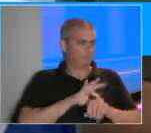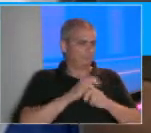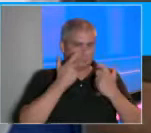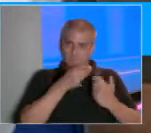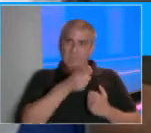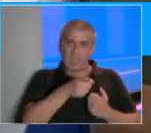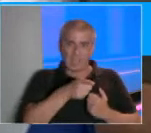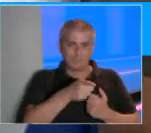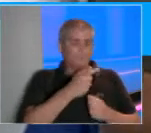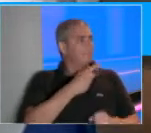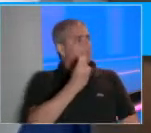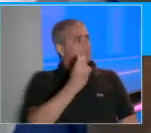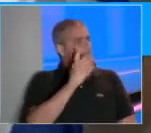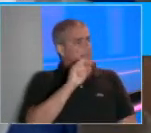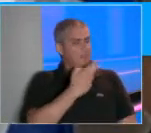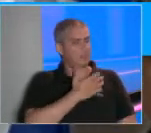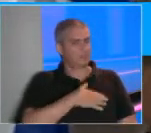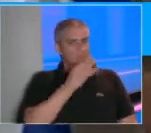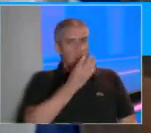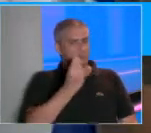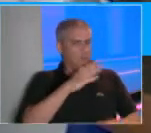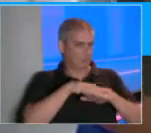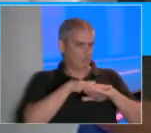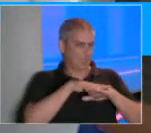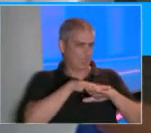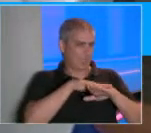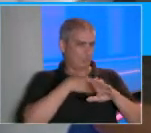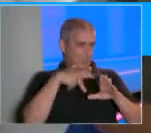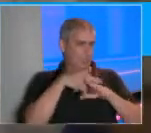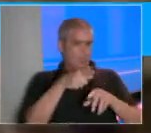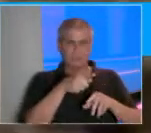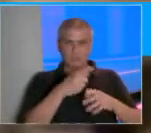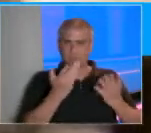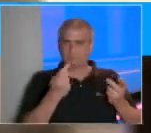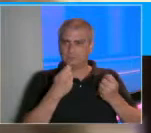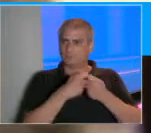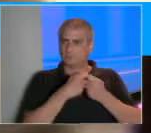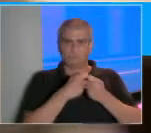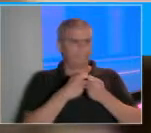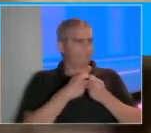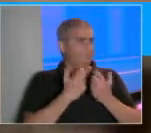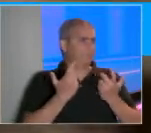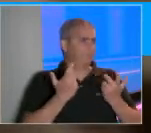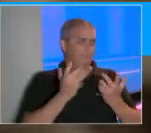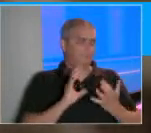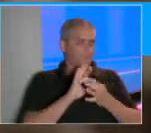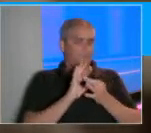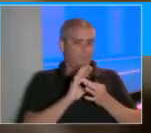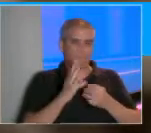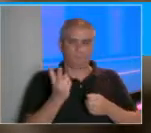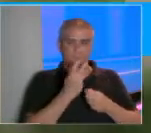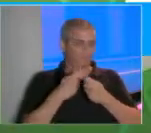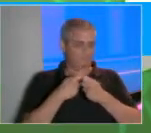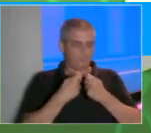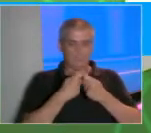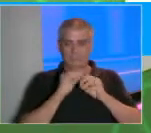אלו שיגרמו להתנעת. דנה, אני רוצה לשאול אותך, סליחה שאני קוטע אותך, אני רוצה לשאול אותך לגבי, איך נאמר, החיבור בין שני הארגונים